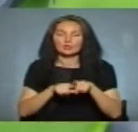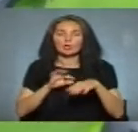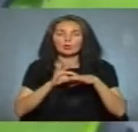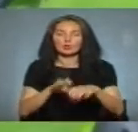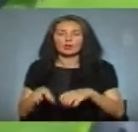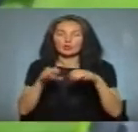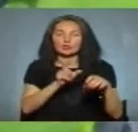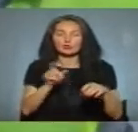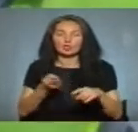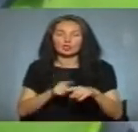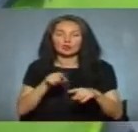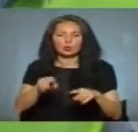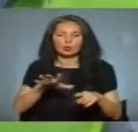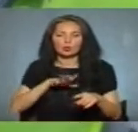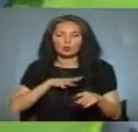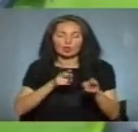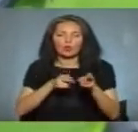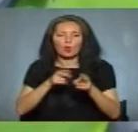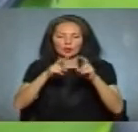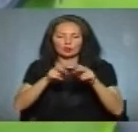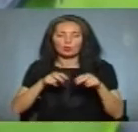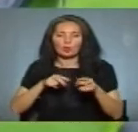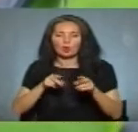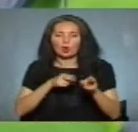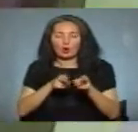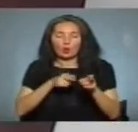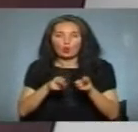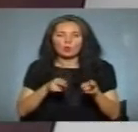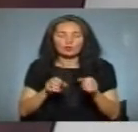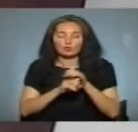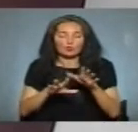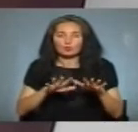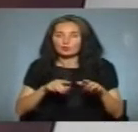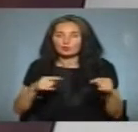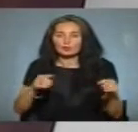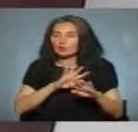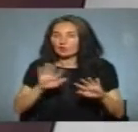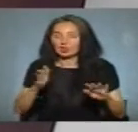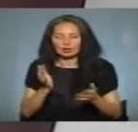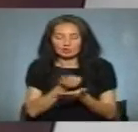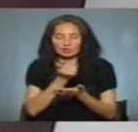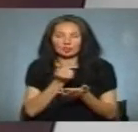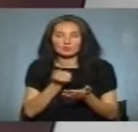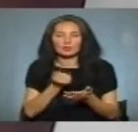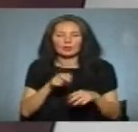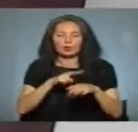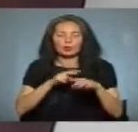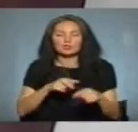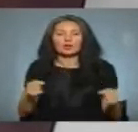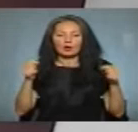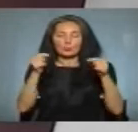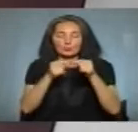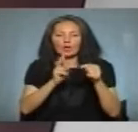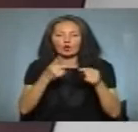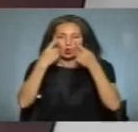знаходилися. Оглядом колій вибухових матеріалів не виявлено. Поліцейські встановлюють, хто